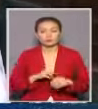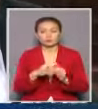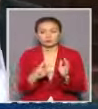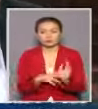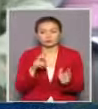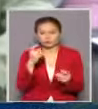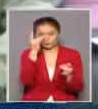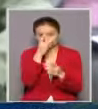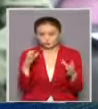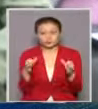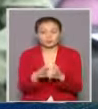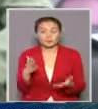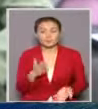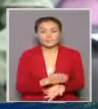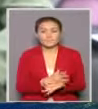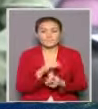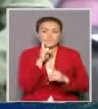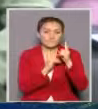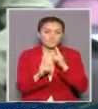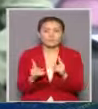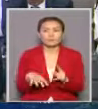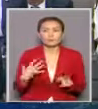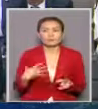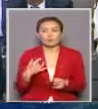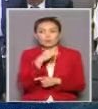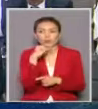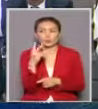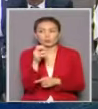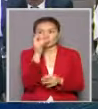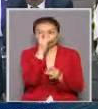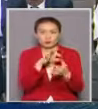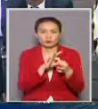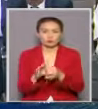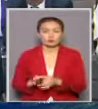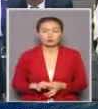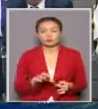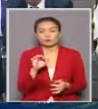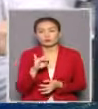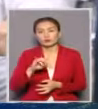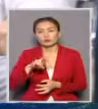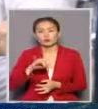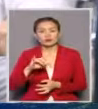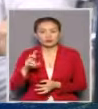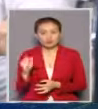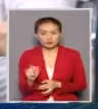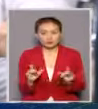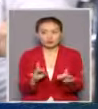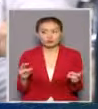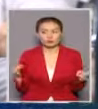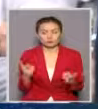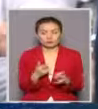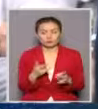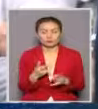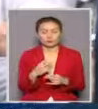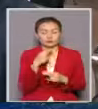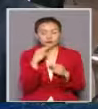19 этнокультурных объединений. В ходе совещания председатель русского этнокультурного объединения «Былина» Андрей Кораблев отметил